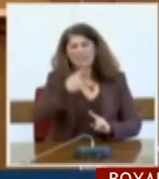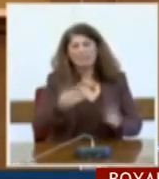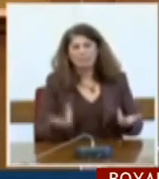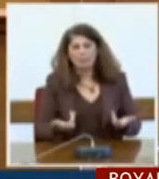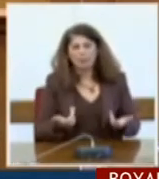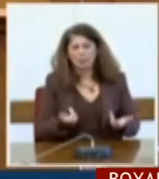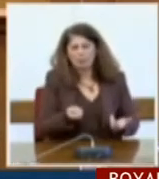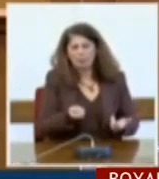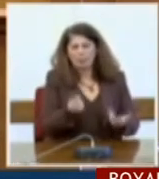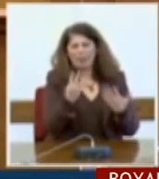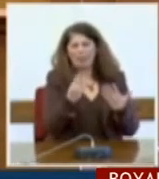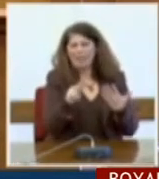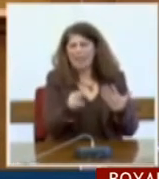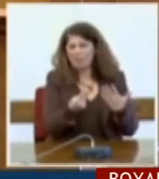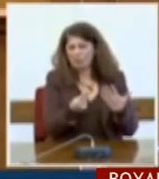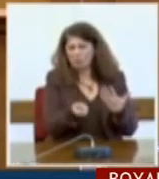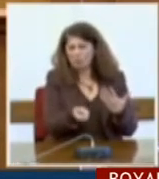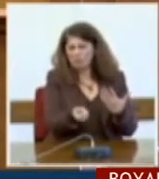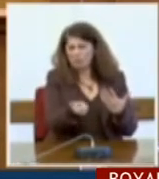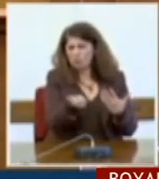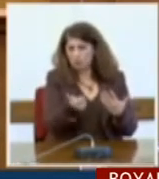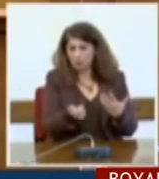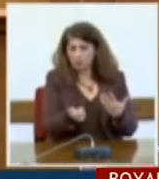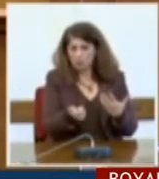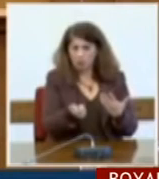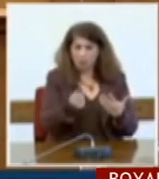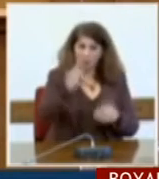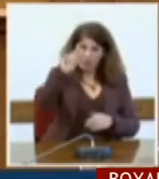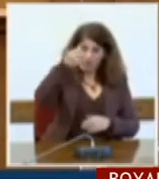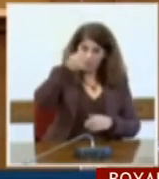ευρώ, δεν θα αυξηθεί ο λογαριασμός στο ρεύμα,